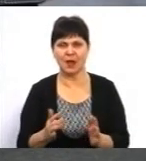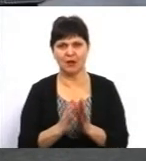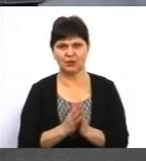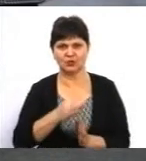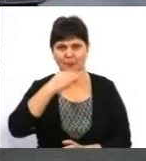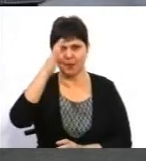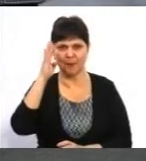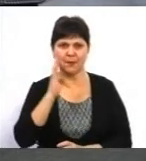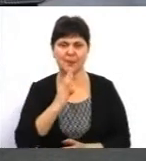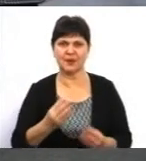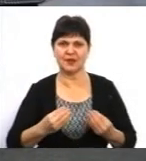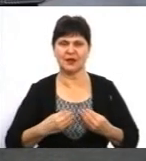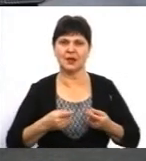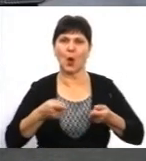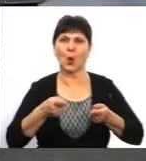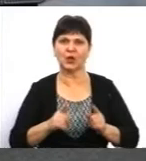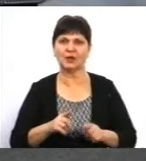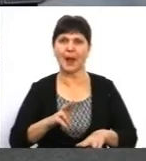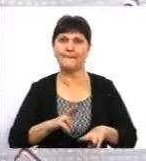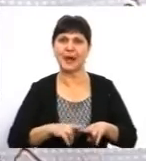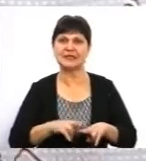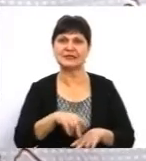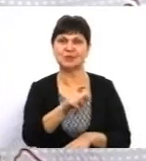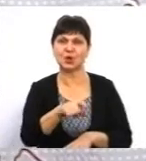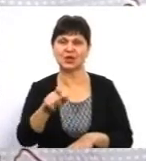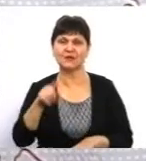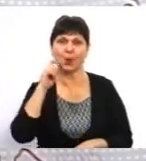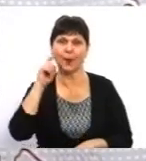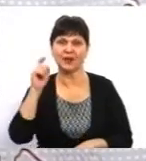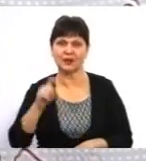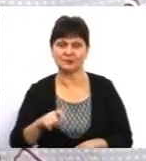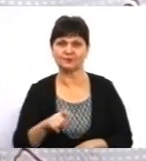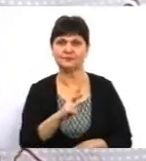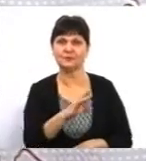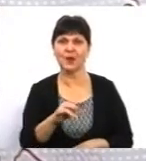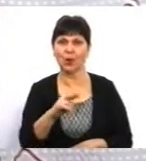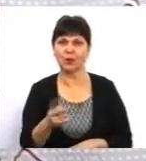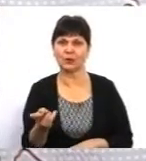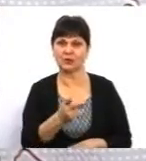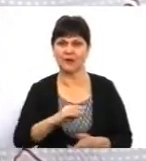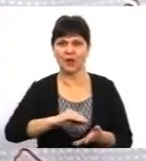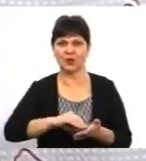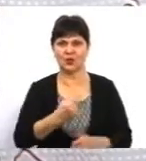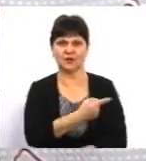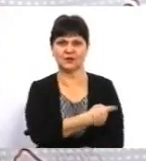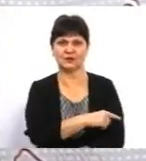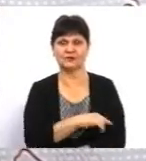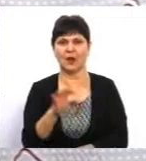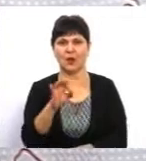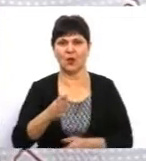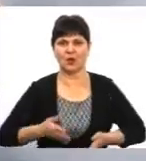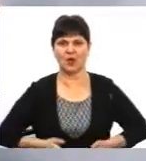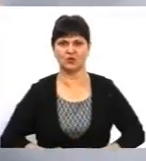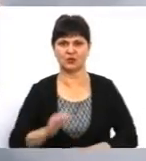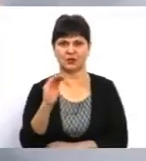надати нам оригінали паспортів громадян України, ідентифікаційних кодів і довідку з лікарні про народження дитини. Тобто, ну,